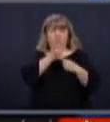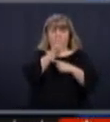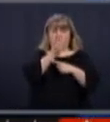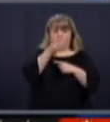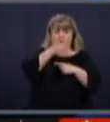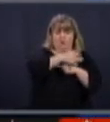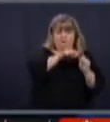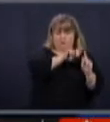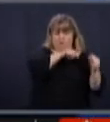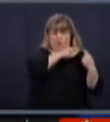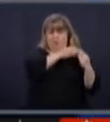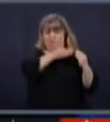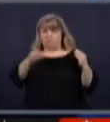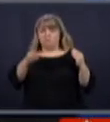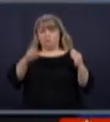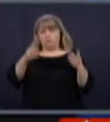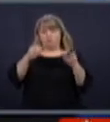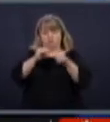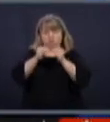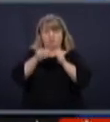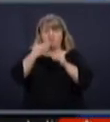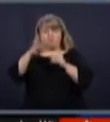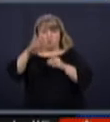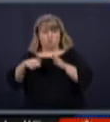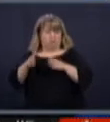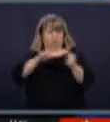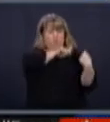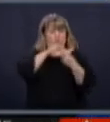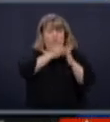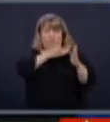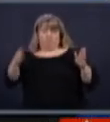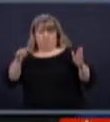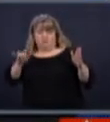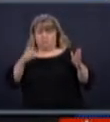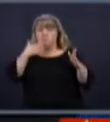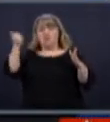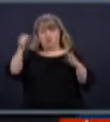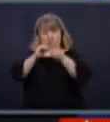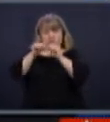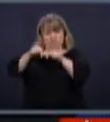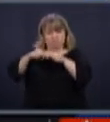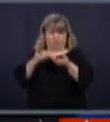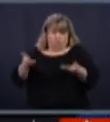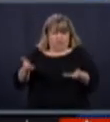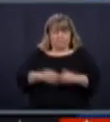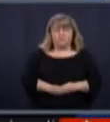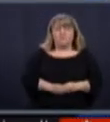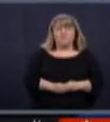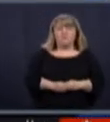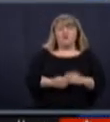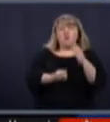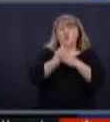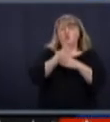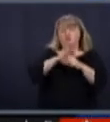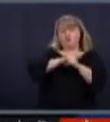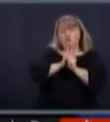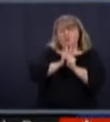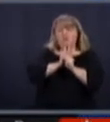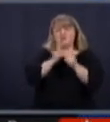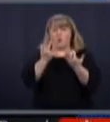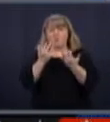avril. Ensuite, on maintient les nouveaux cas autour de 700, même si on a plus que